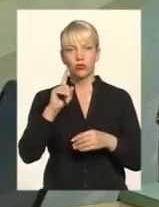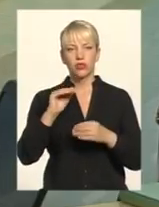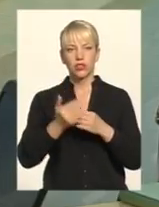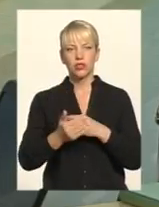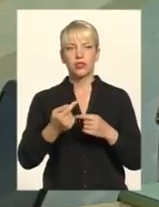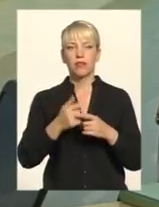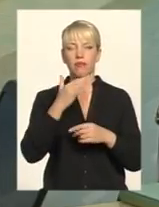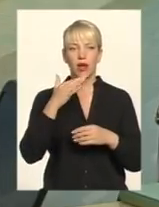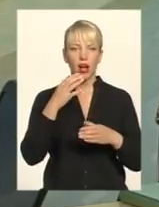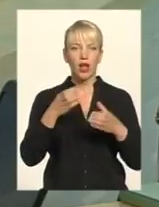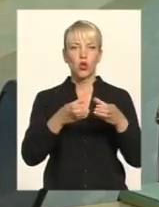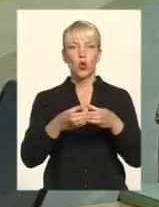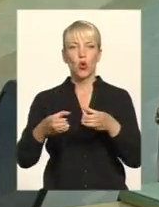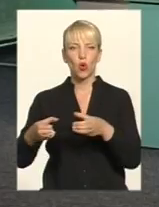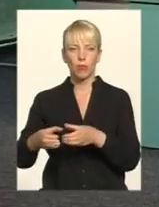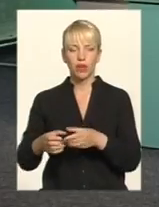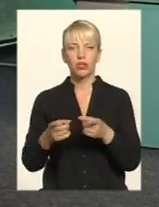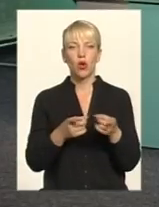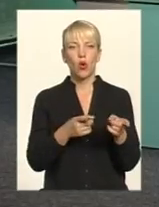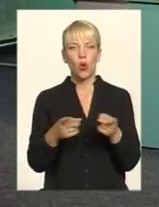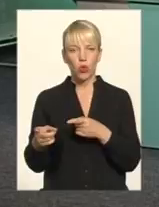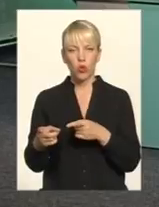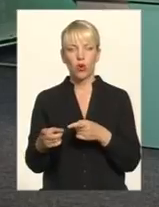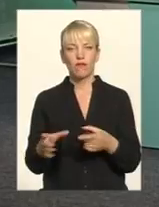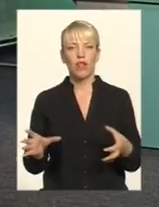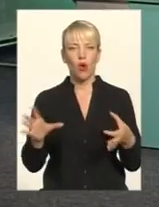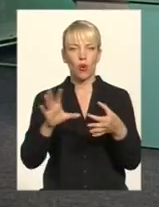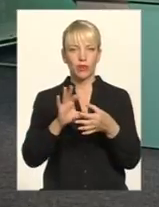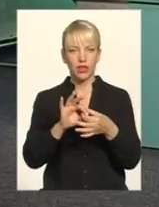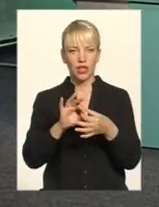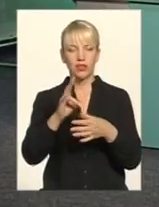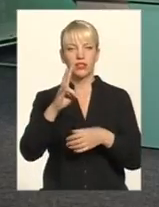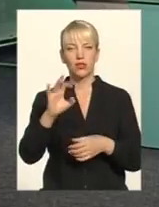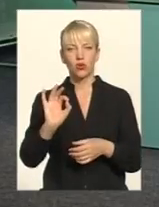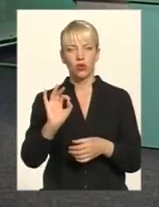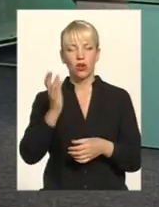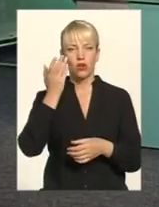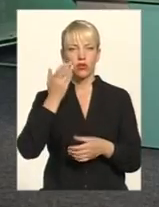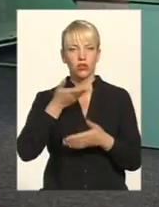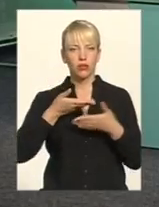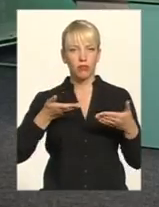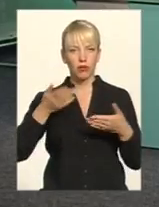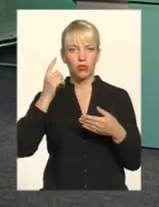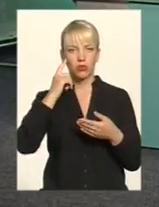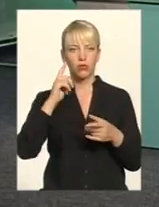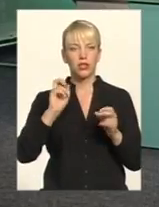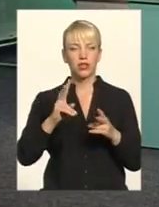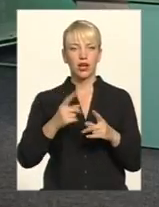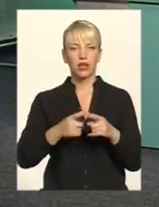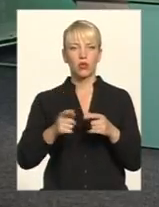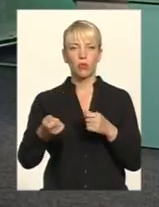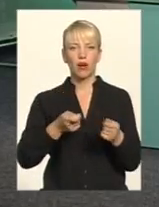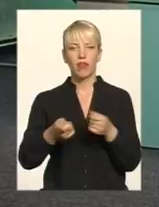вони тобі ж готові об'єднатися, але коли десь вони задумуються над тим, як управляти